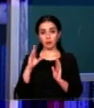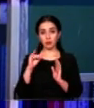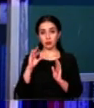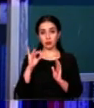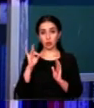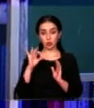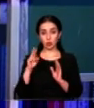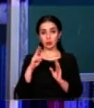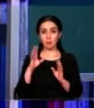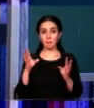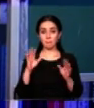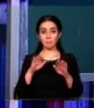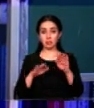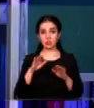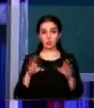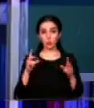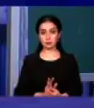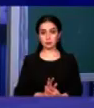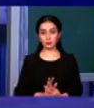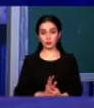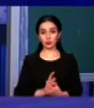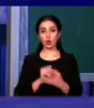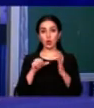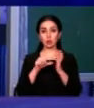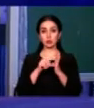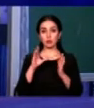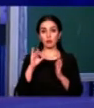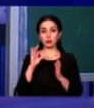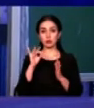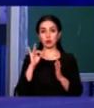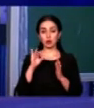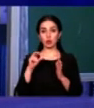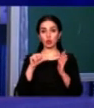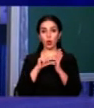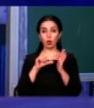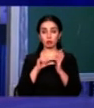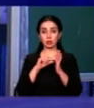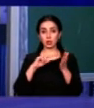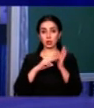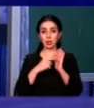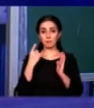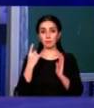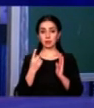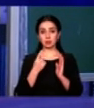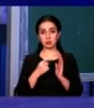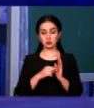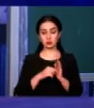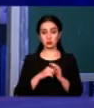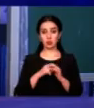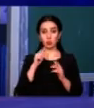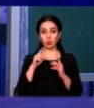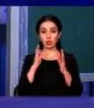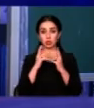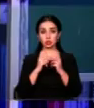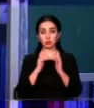vodorodlarning massasini qo'shamiz. Vodorodlarning massasi 6 ta vodorod bor. 6 kara 1. Ya'ni buni